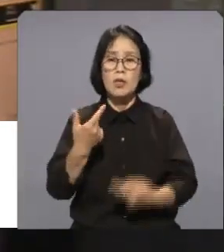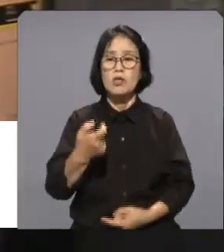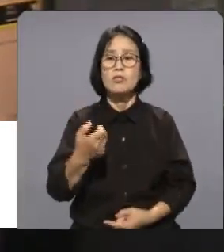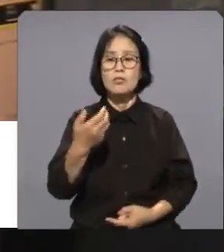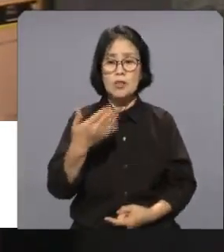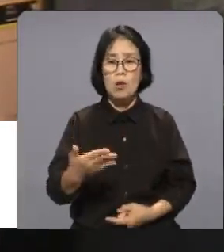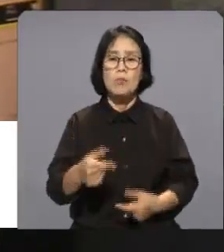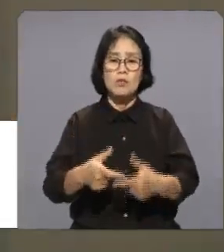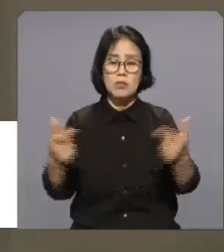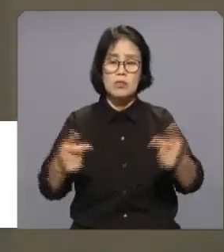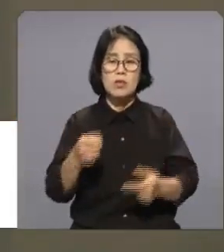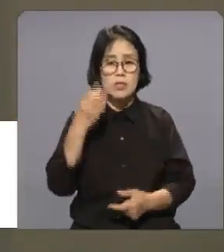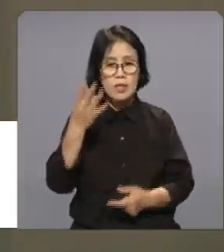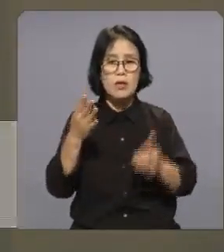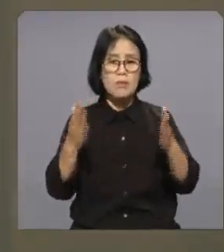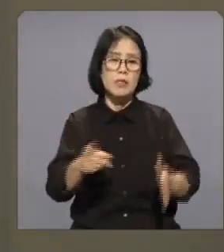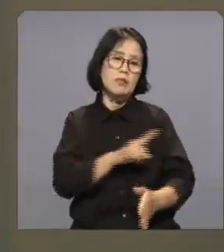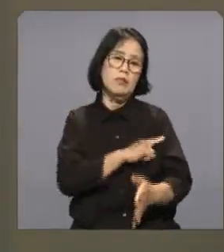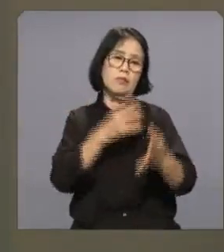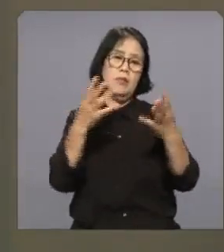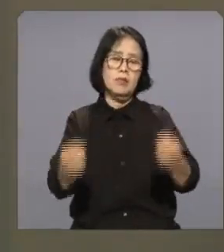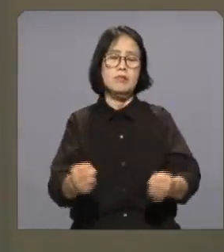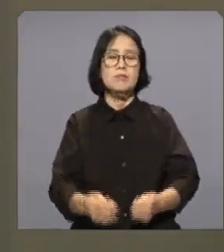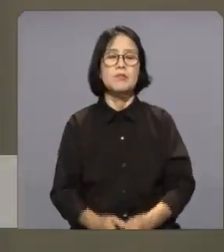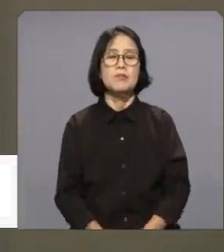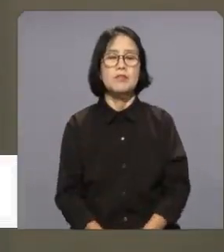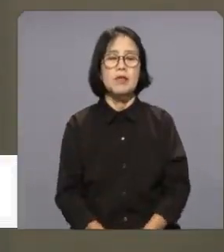69명이 늘면서 네 달 만에 가장 많았습니다.